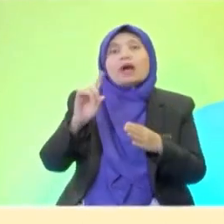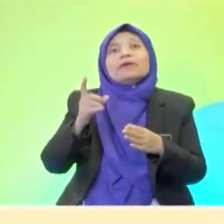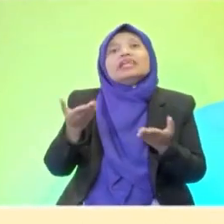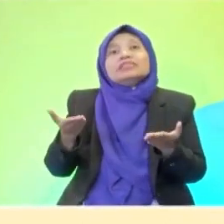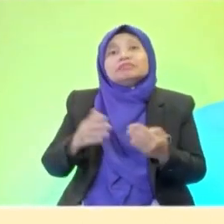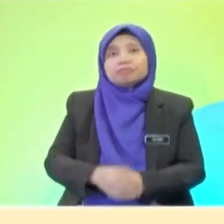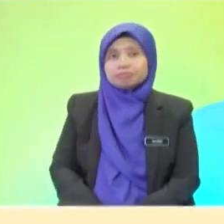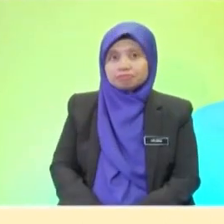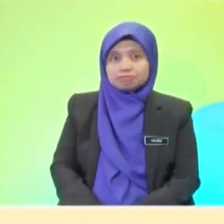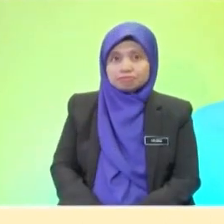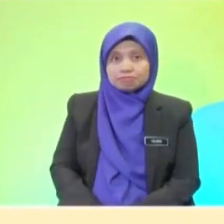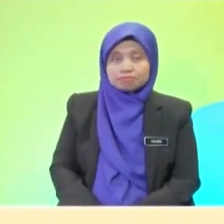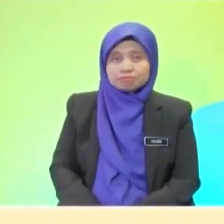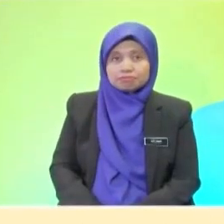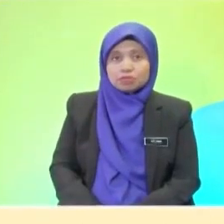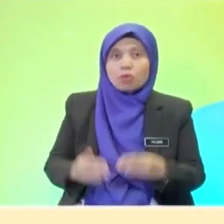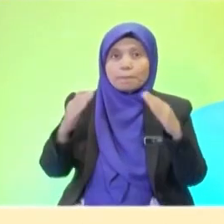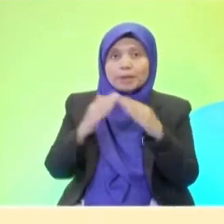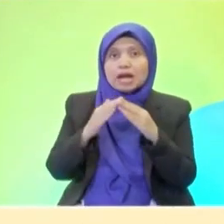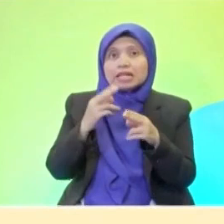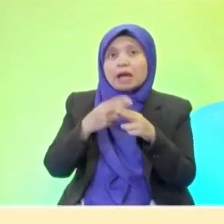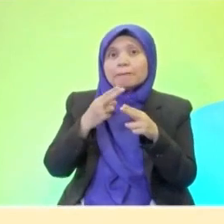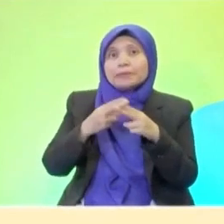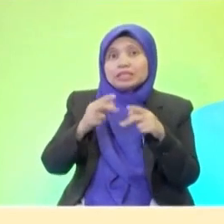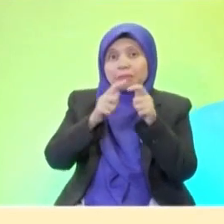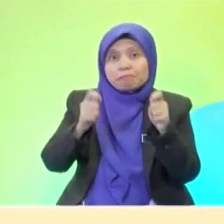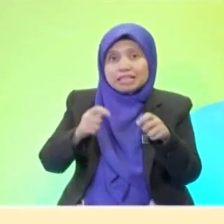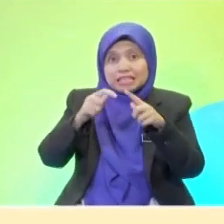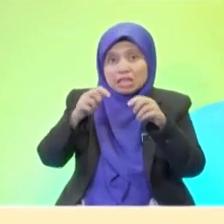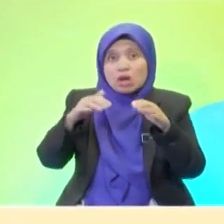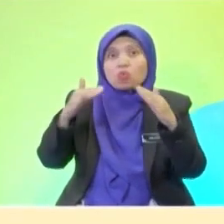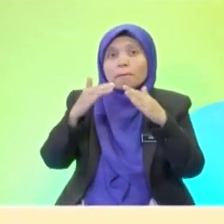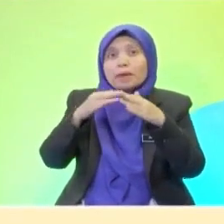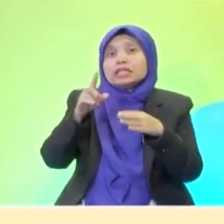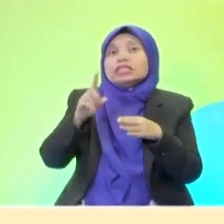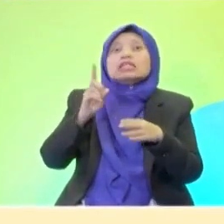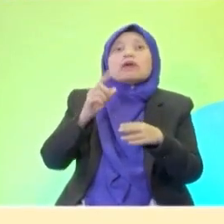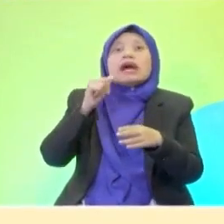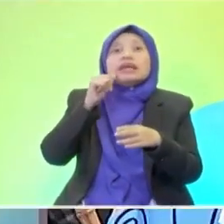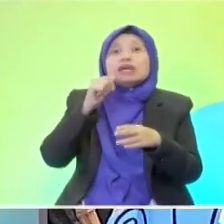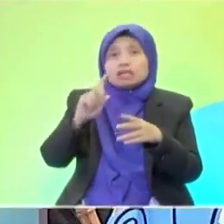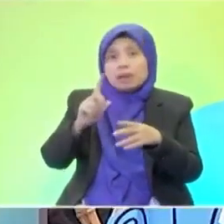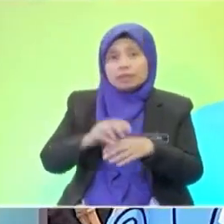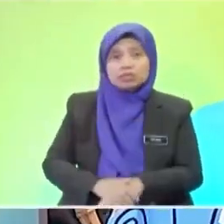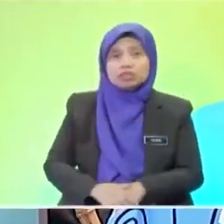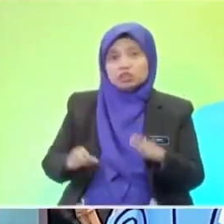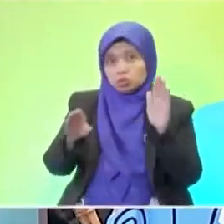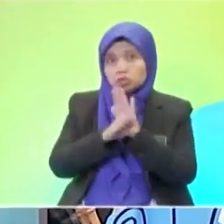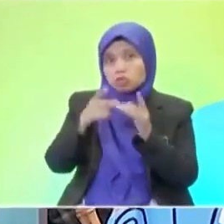ingat kembali audio yang telah didengari dan berikan respon Anda Baiklah ini saya berikan contoh jawabannya